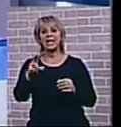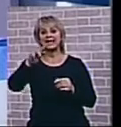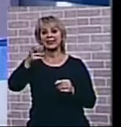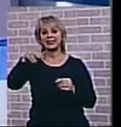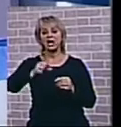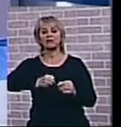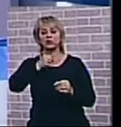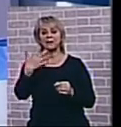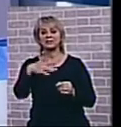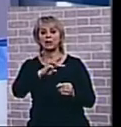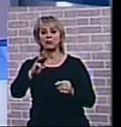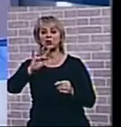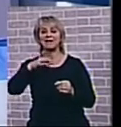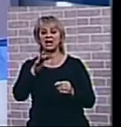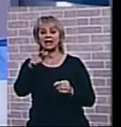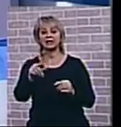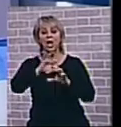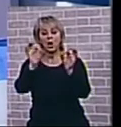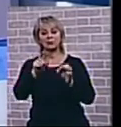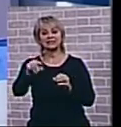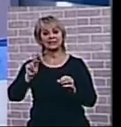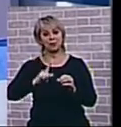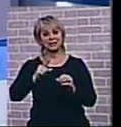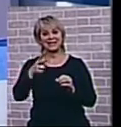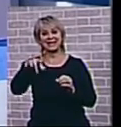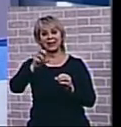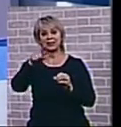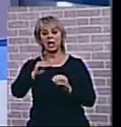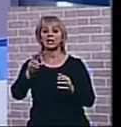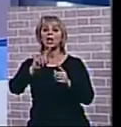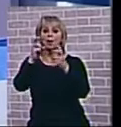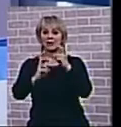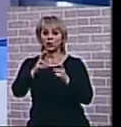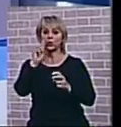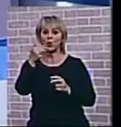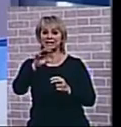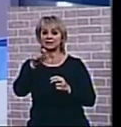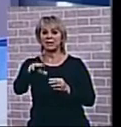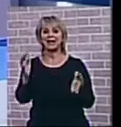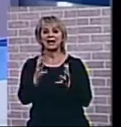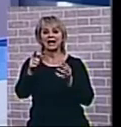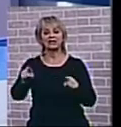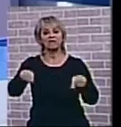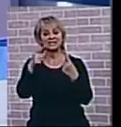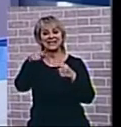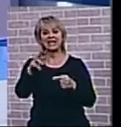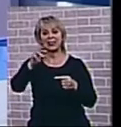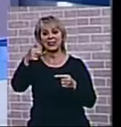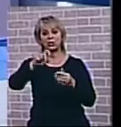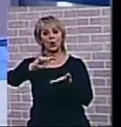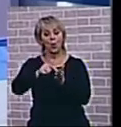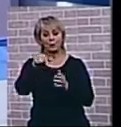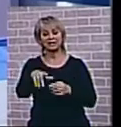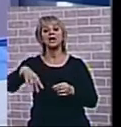Янтарь возрастом 50 миллионов лет, образцы работы мастеров янтарной мануфактуры Кёнигсберга и хранителя восстановленной янтарной